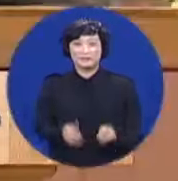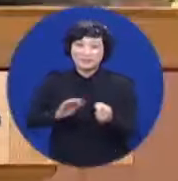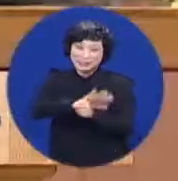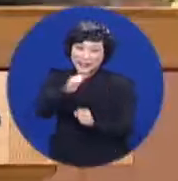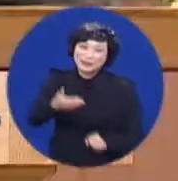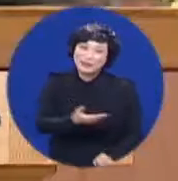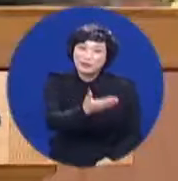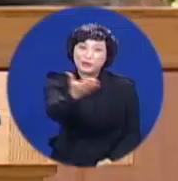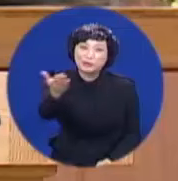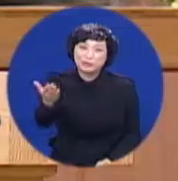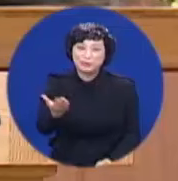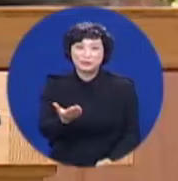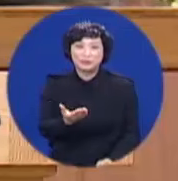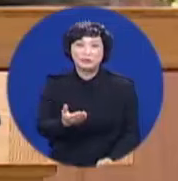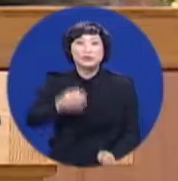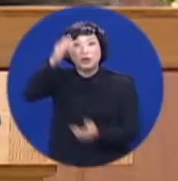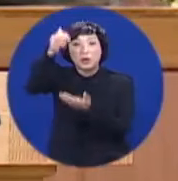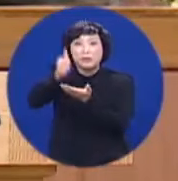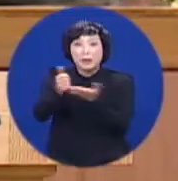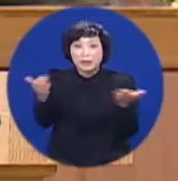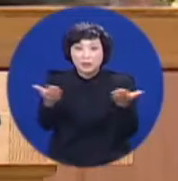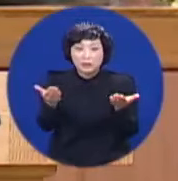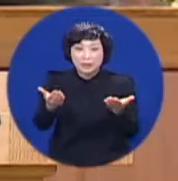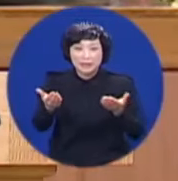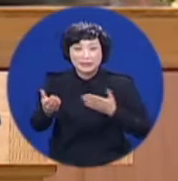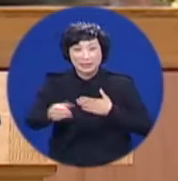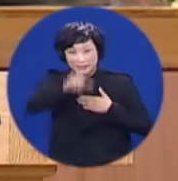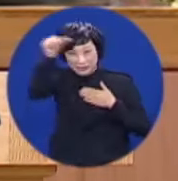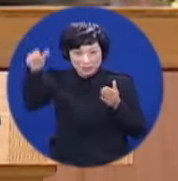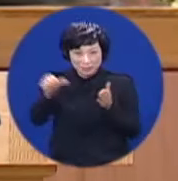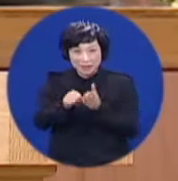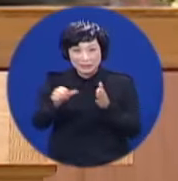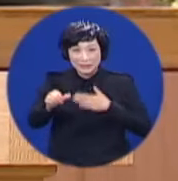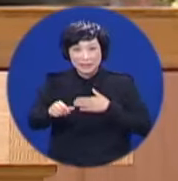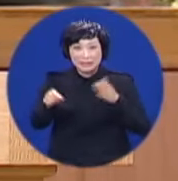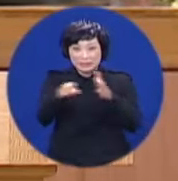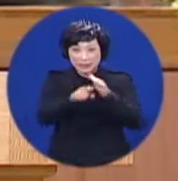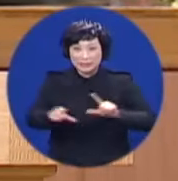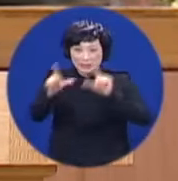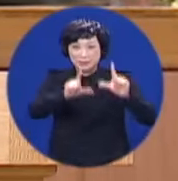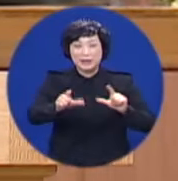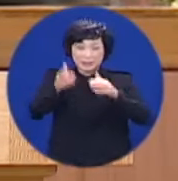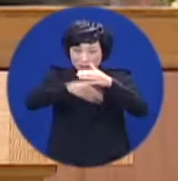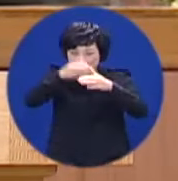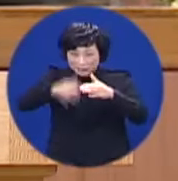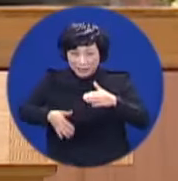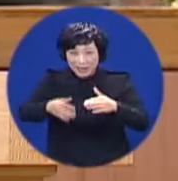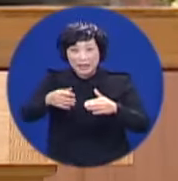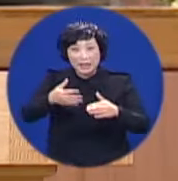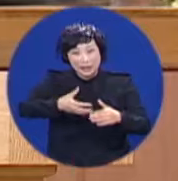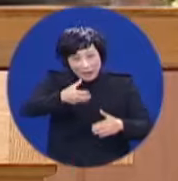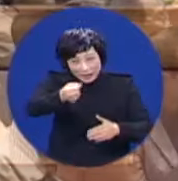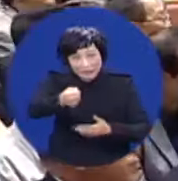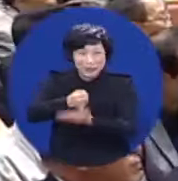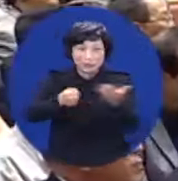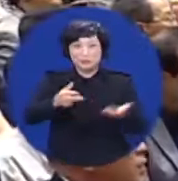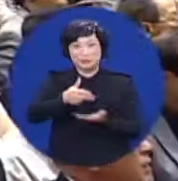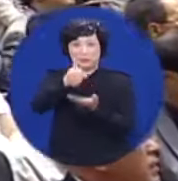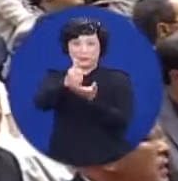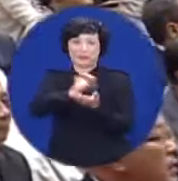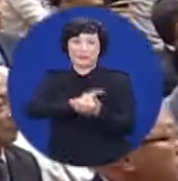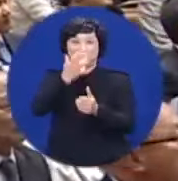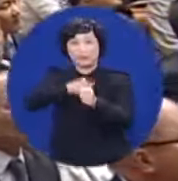사랑하는 여러분, 성령의 역사를 내 삶과 내 신앙생활에 절대화하시기를 주님의 이름으로